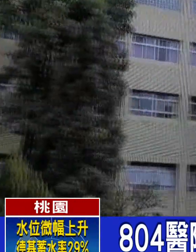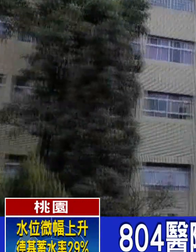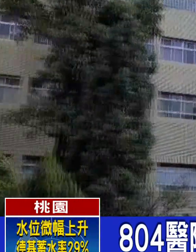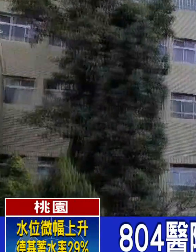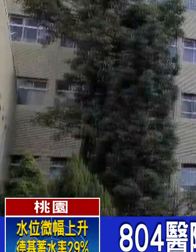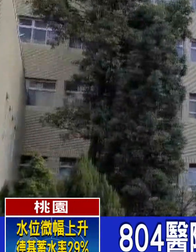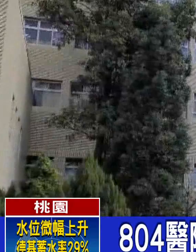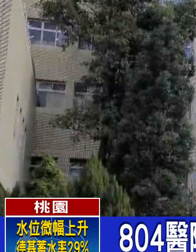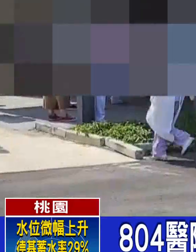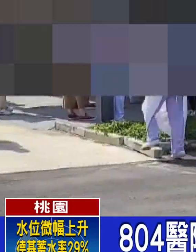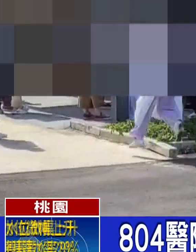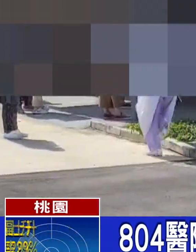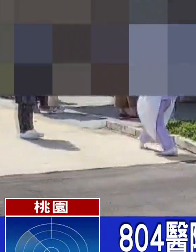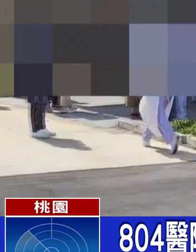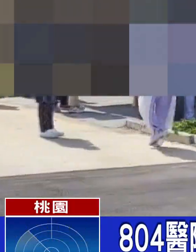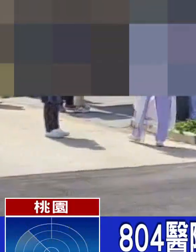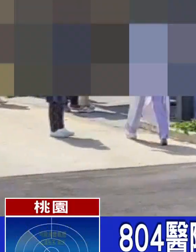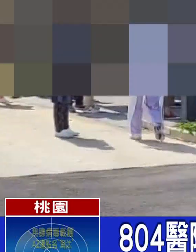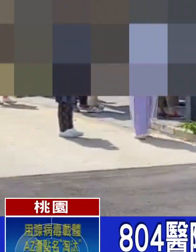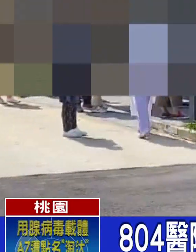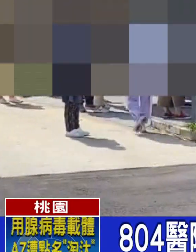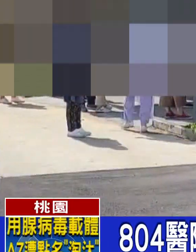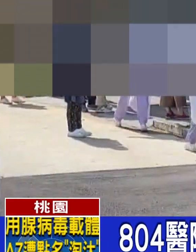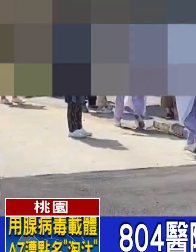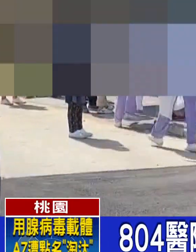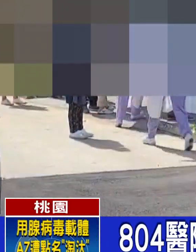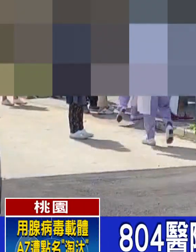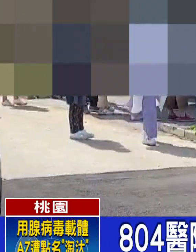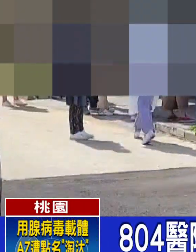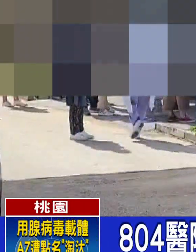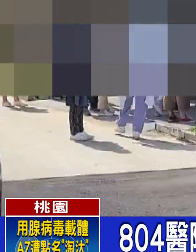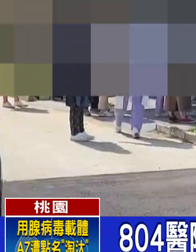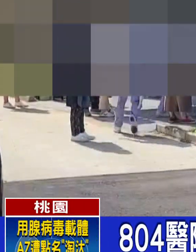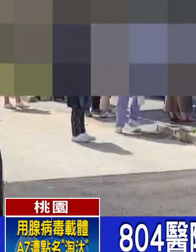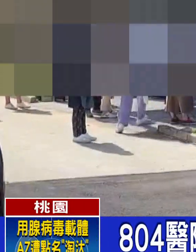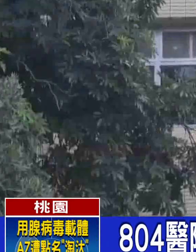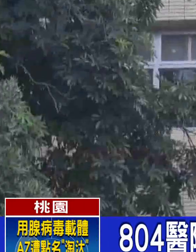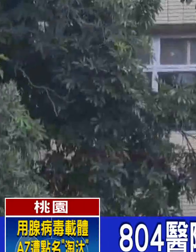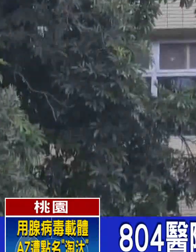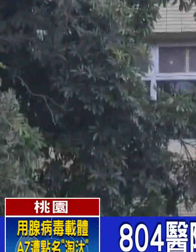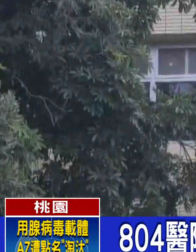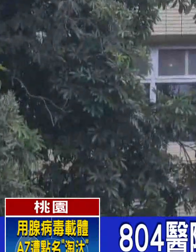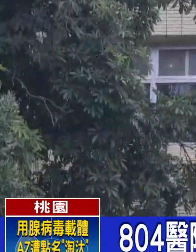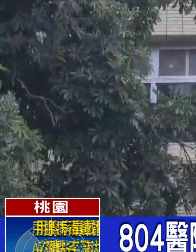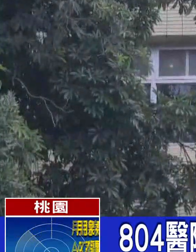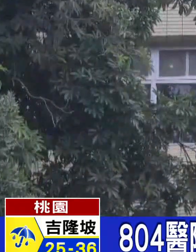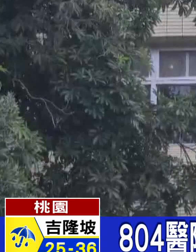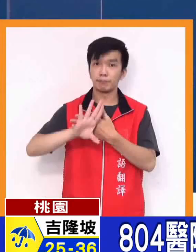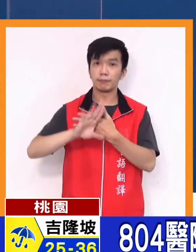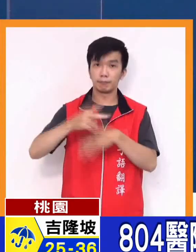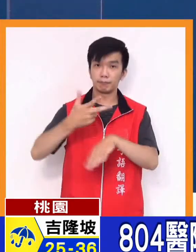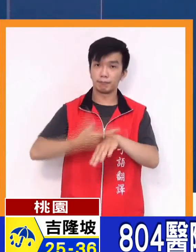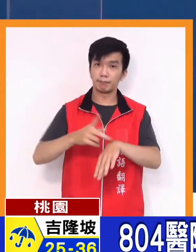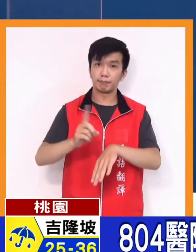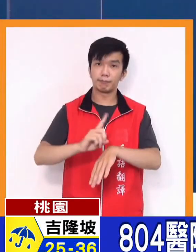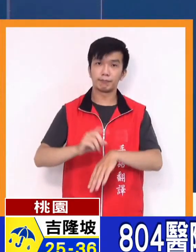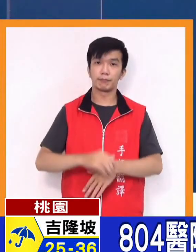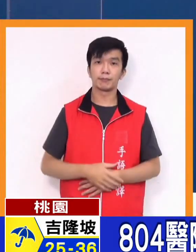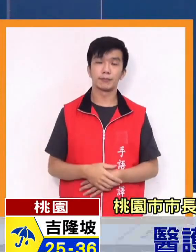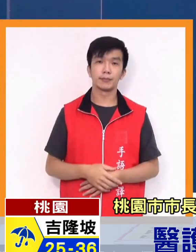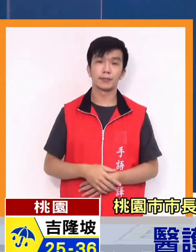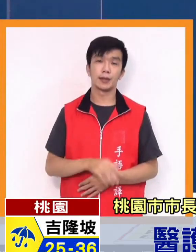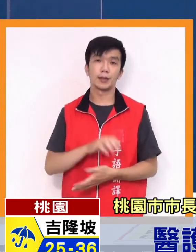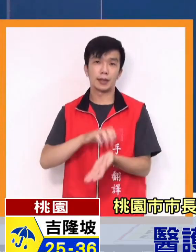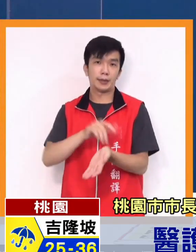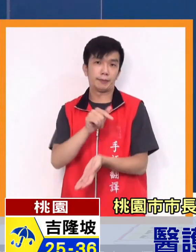科和耳鼻喉科等门诊重启，但十四天的风险期还没过，不能掉以轻心。 我们的医护人